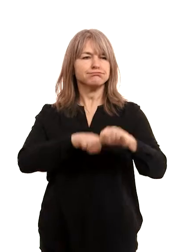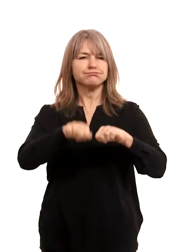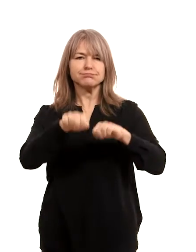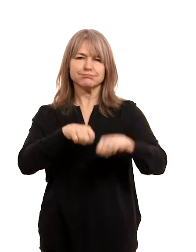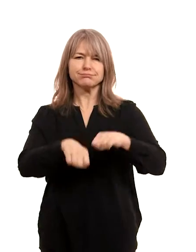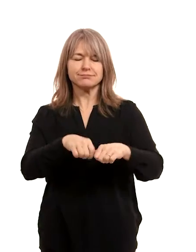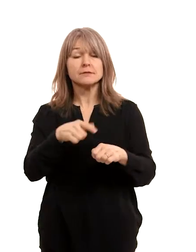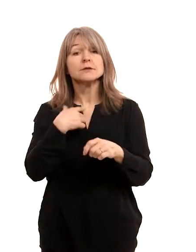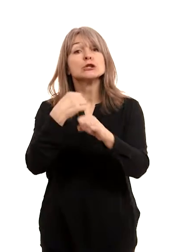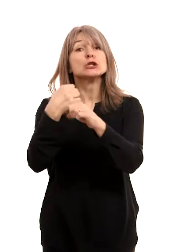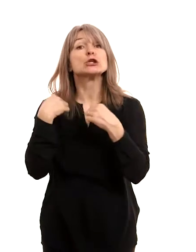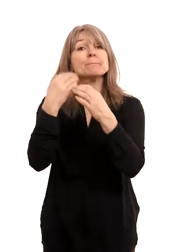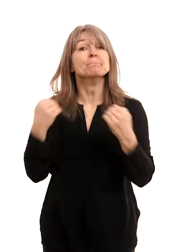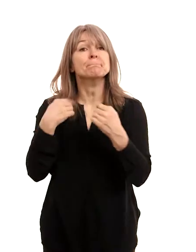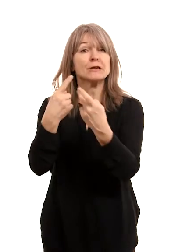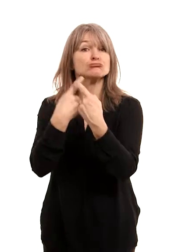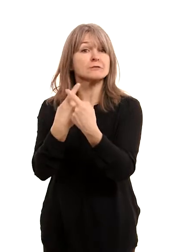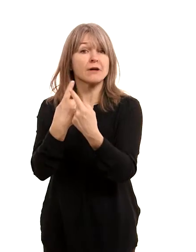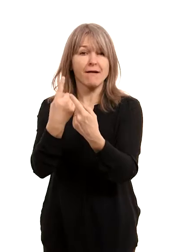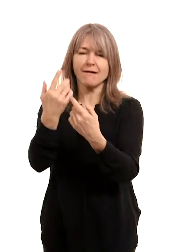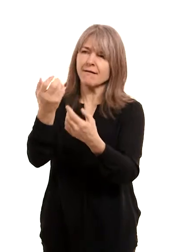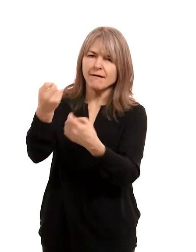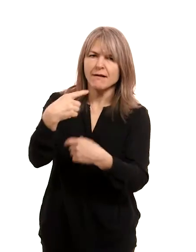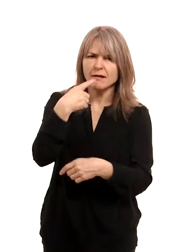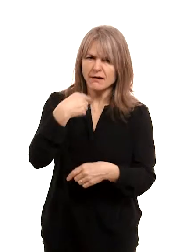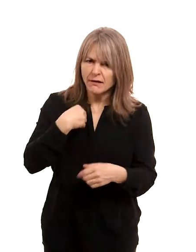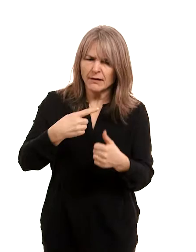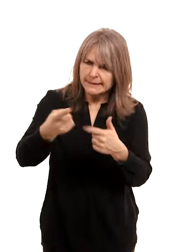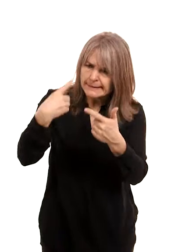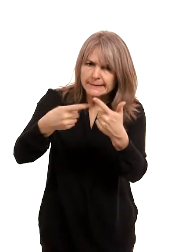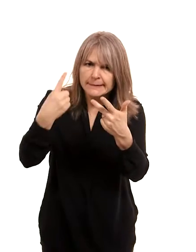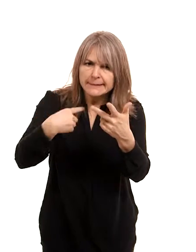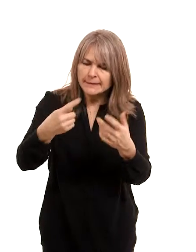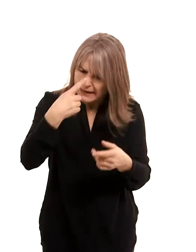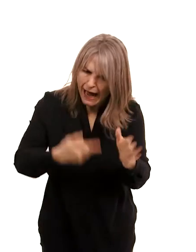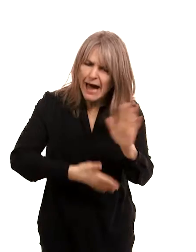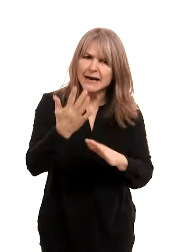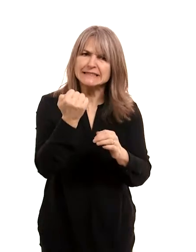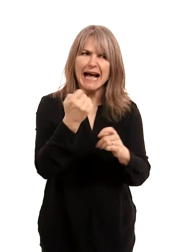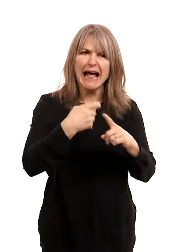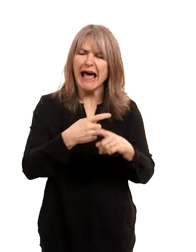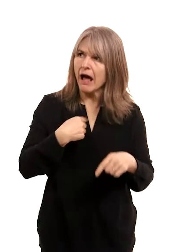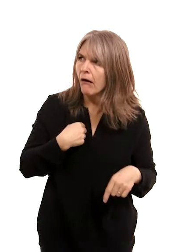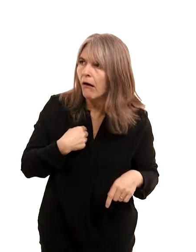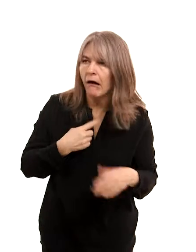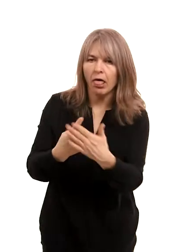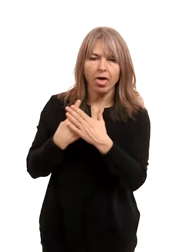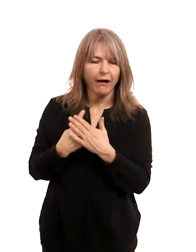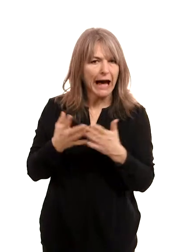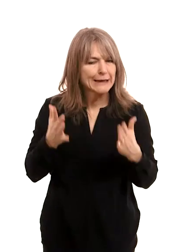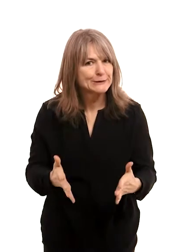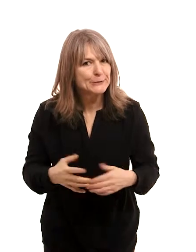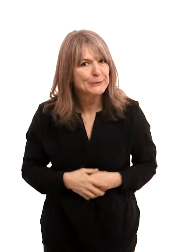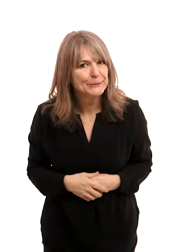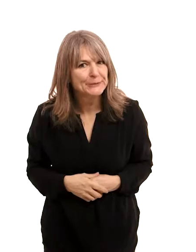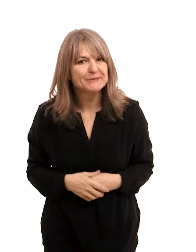i wneud 10k. Ys ddim lot o siawns. Oedd ddim gyda fi unrhyw diddordeb mewn pleidleisio